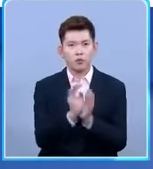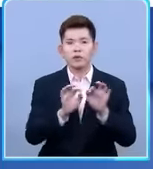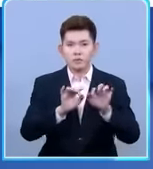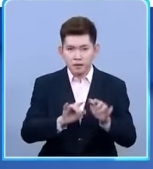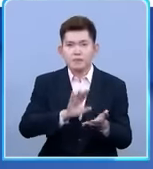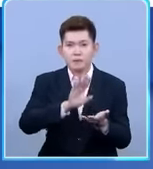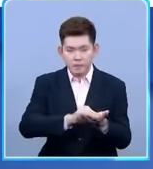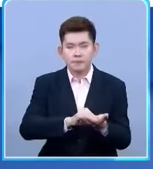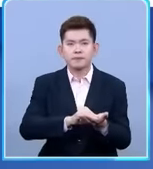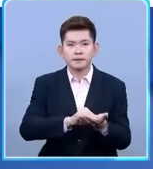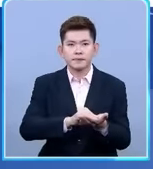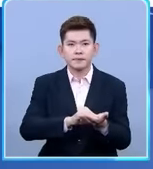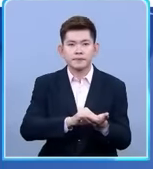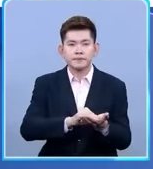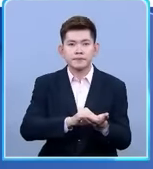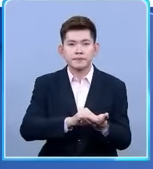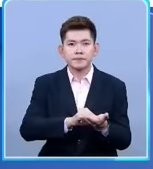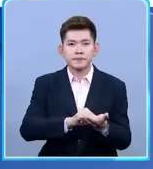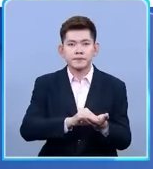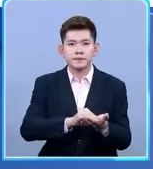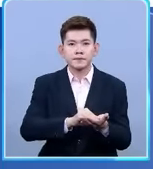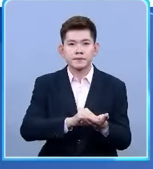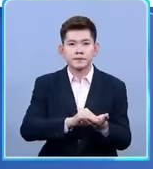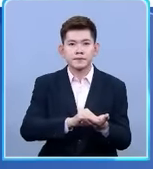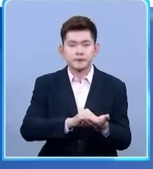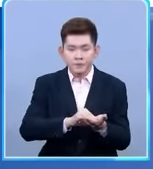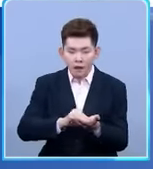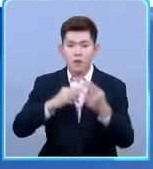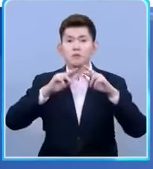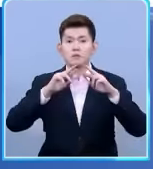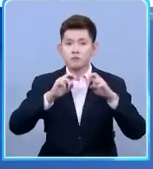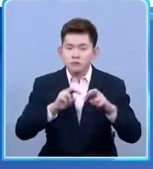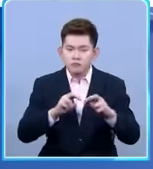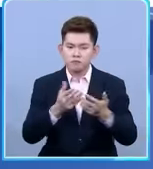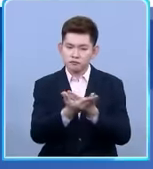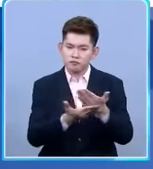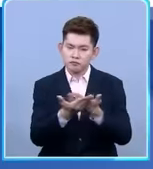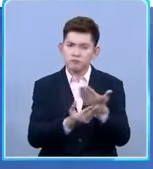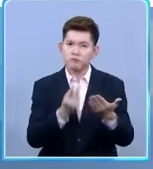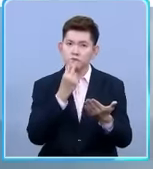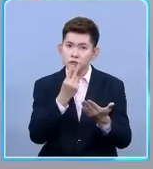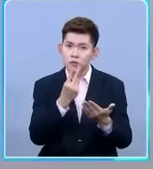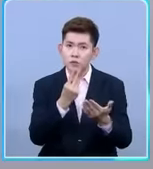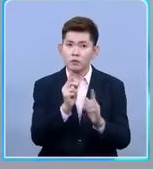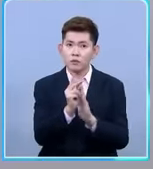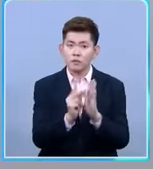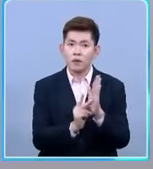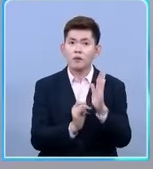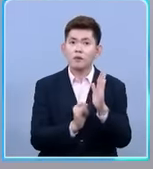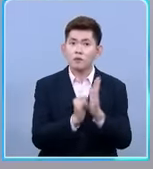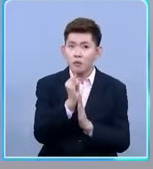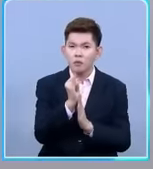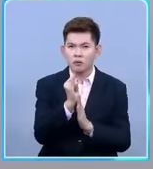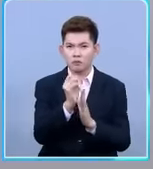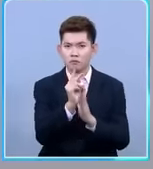แล้วก็มาเอามาวินิจฉัยพิจารณาดูว่ามันเข้าข้อกฎหมายไหมถ้ามี